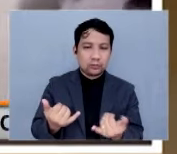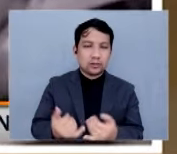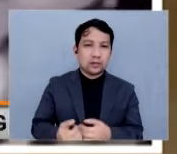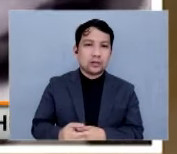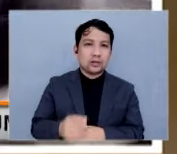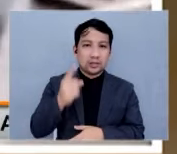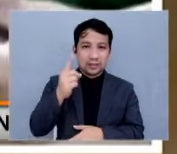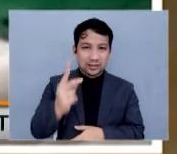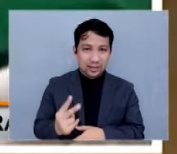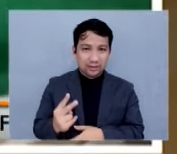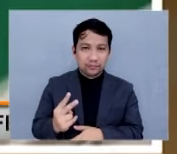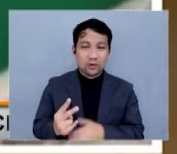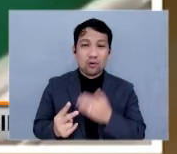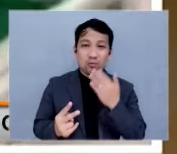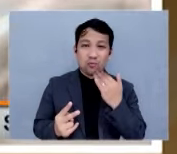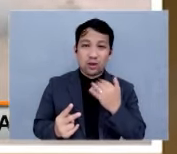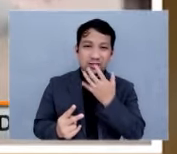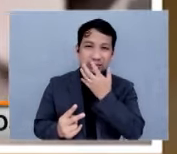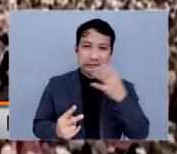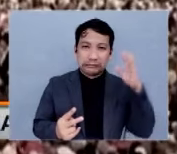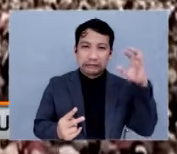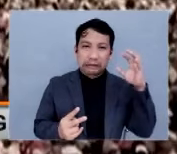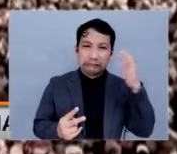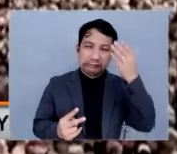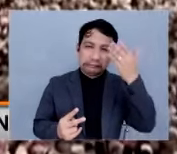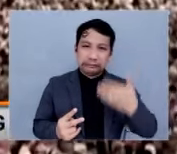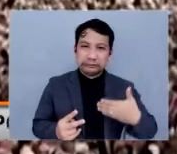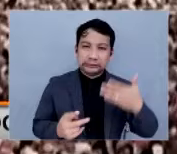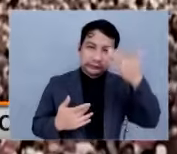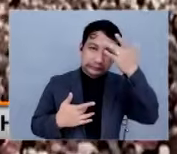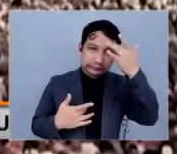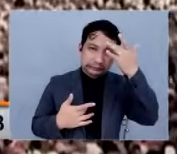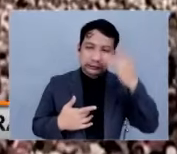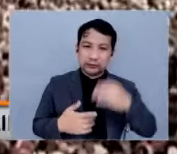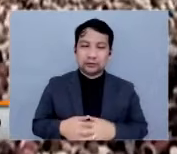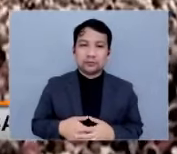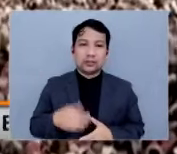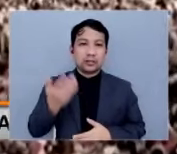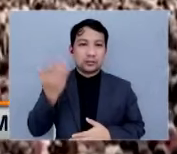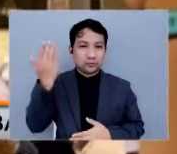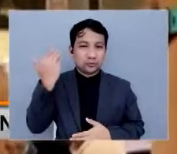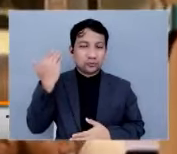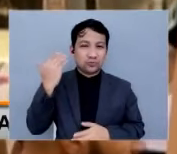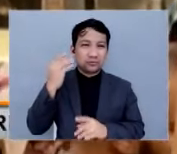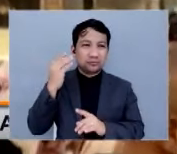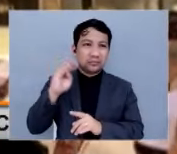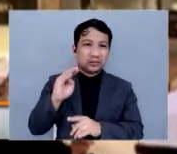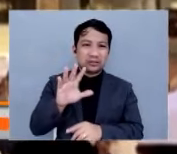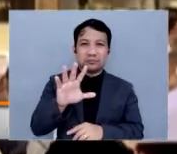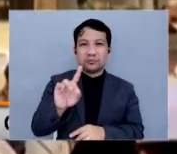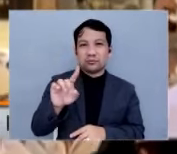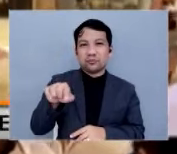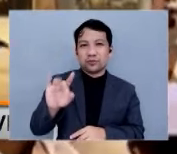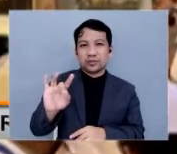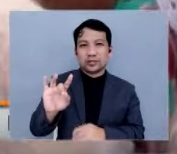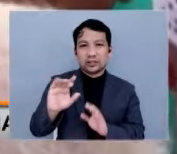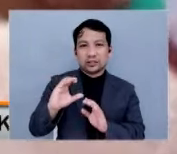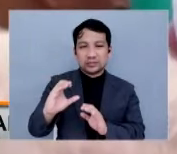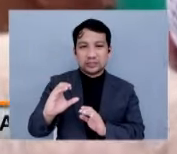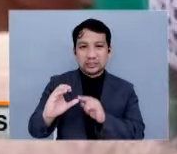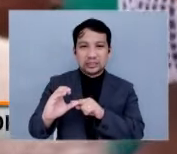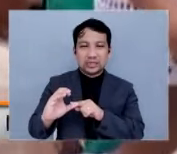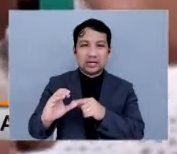ay dahil sa heat-related illness. Matatanda ang noong Lunes, pumalo sa 51.8 degrees Celsius